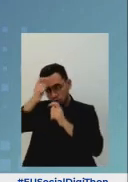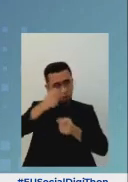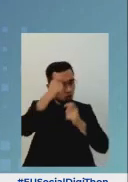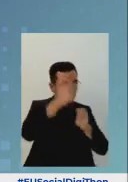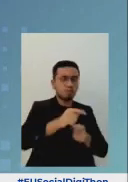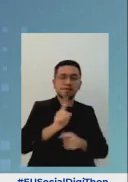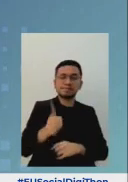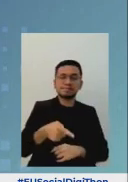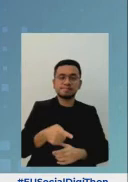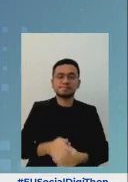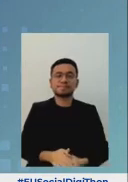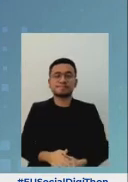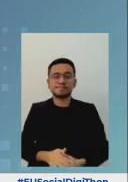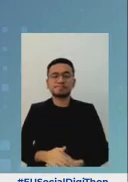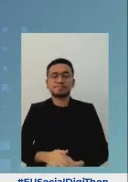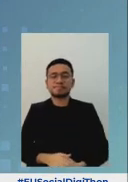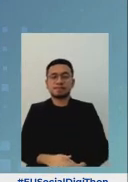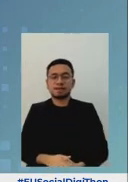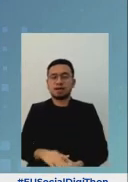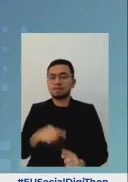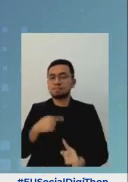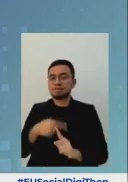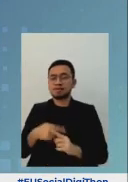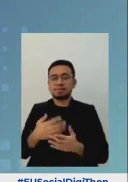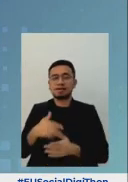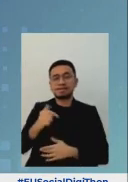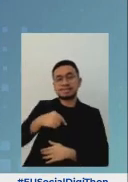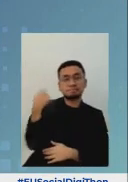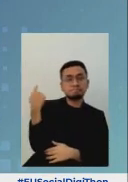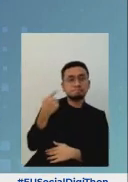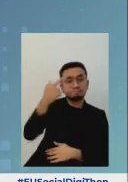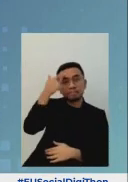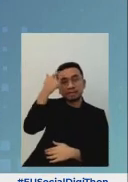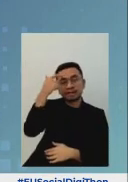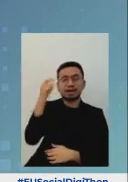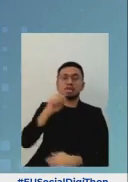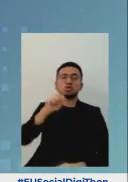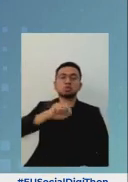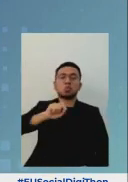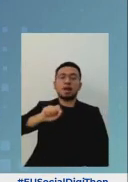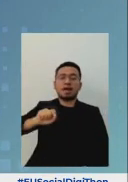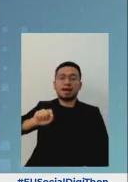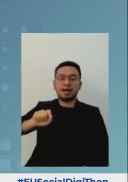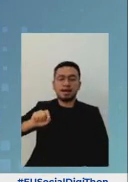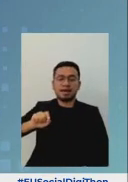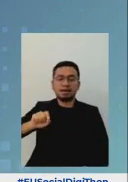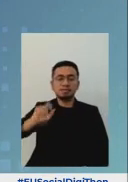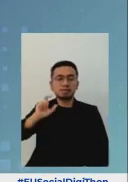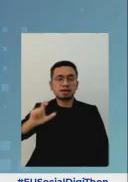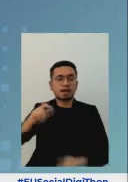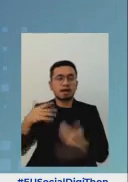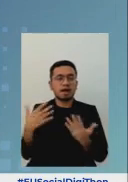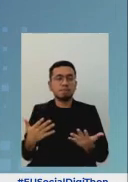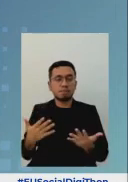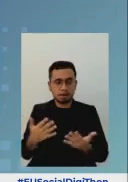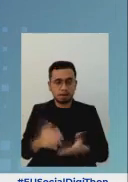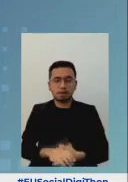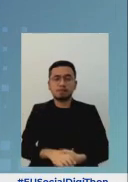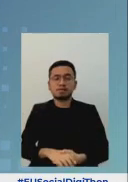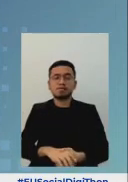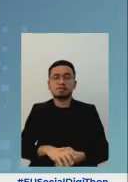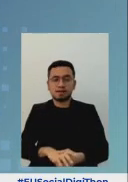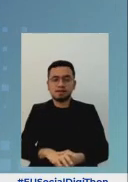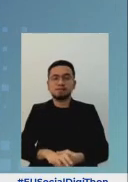juga bisa belajar dari sekolah ya, misalnya dengan membudayakan digital citizenship yang